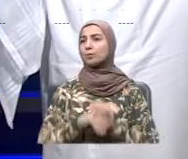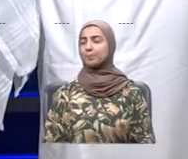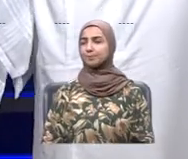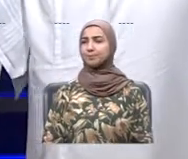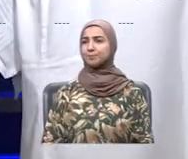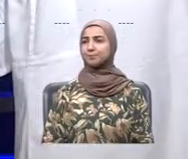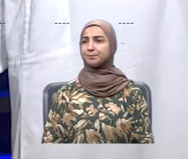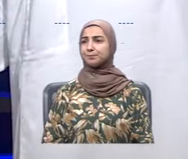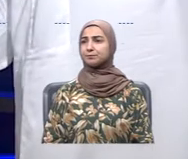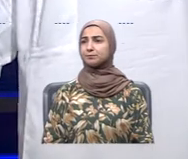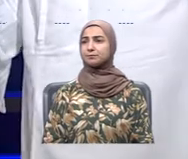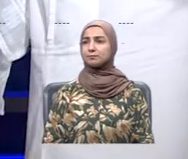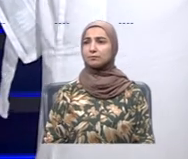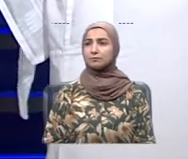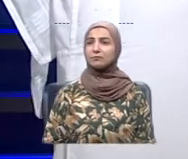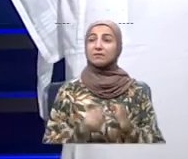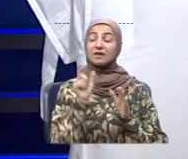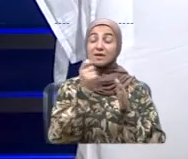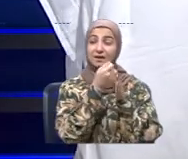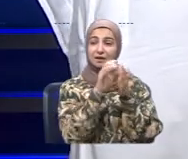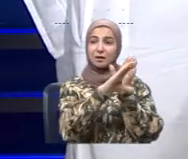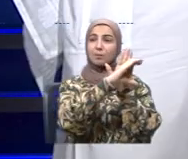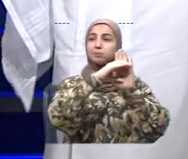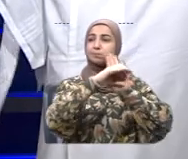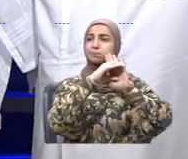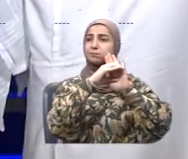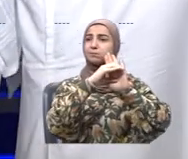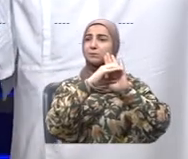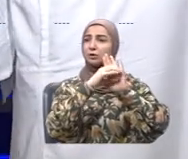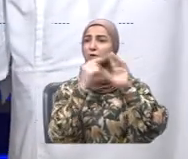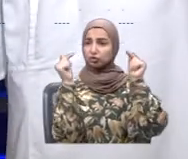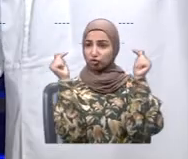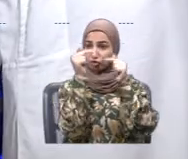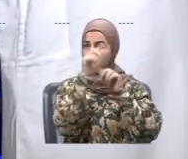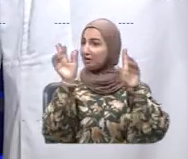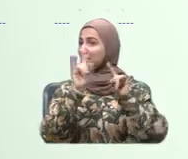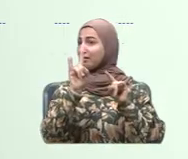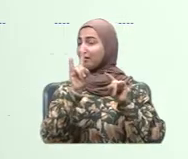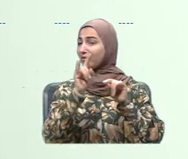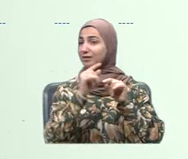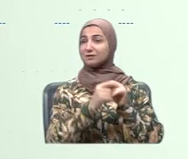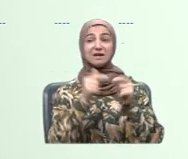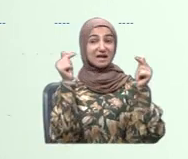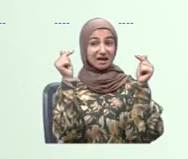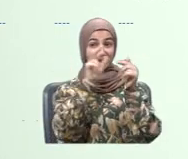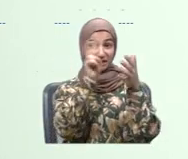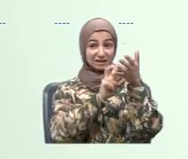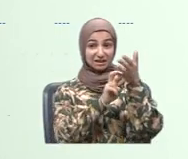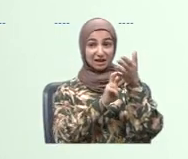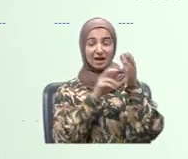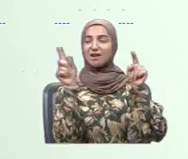النص، فالنص هو ليس قصيدة وليس شعرا، إنما هو نص نثري للكاتب يحيى